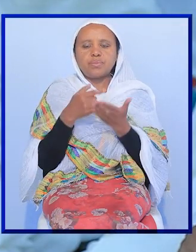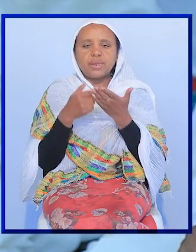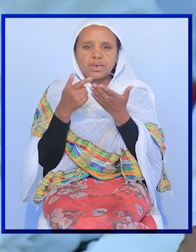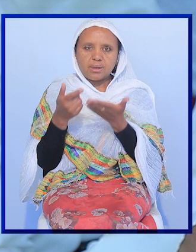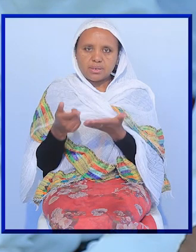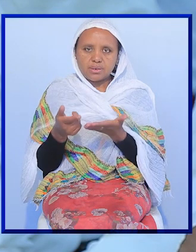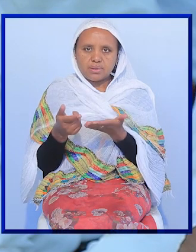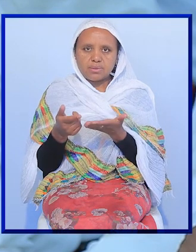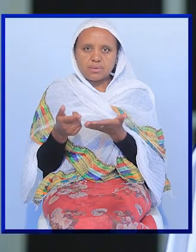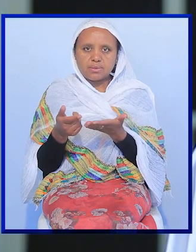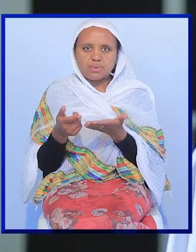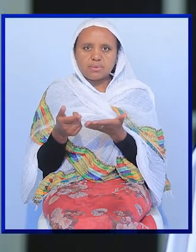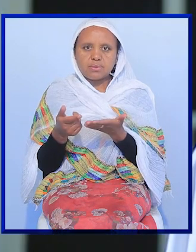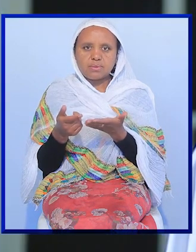ለዚህ